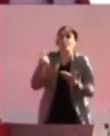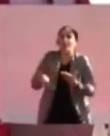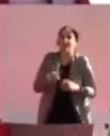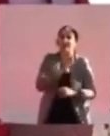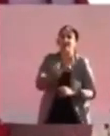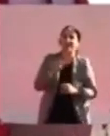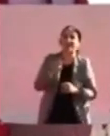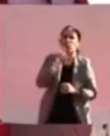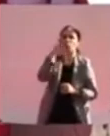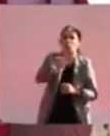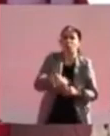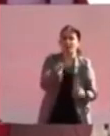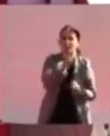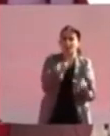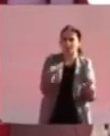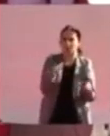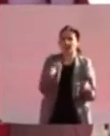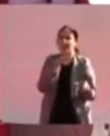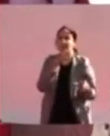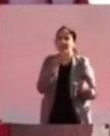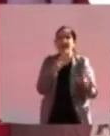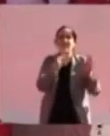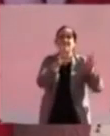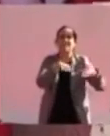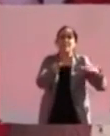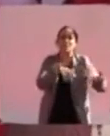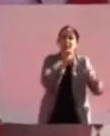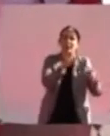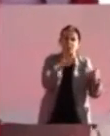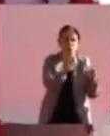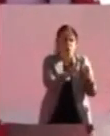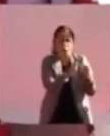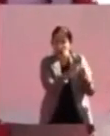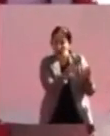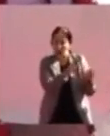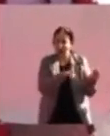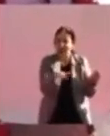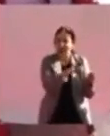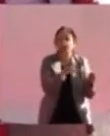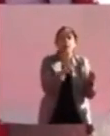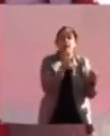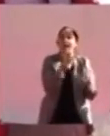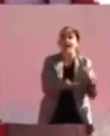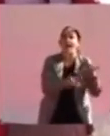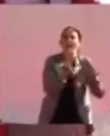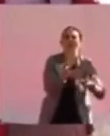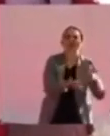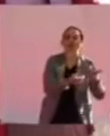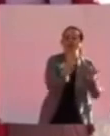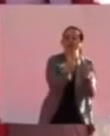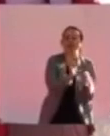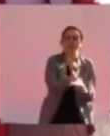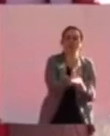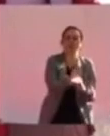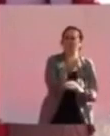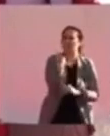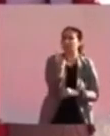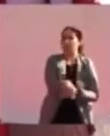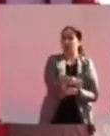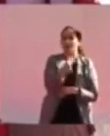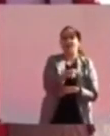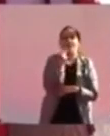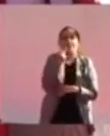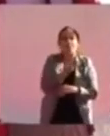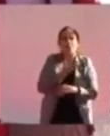quest'anno avremo più di 10.000 colleghe e colleghi che non potranno continuare la loro formazione nonostante ce ne sia un disperato bisogno